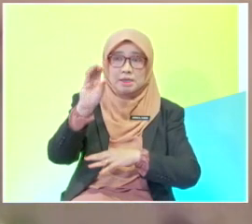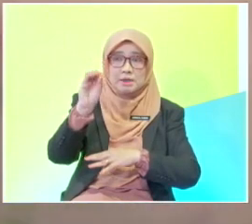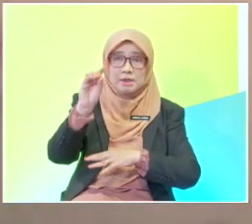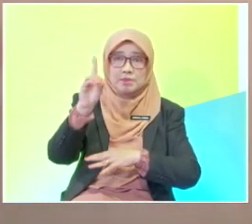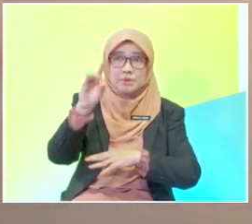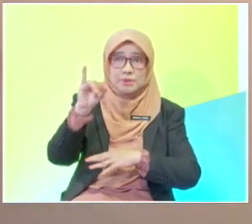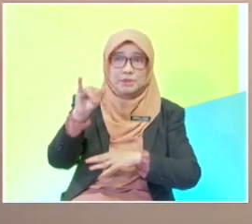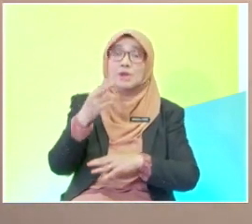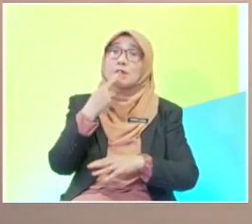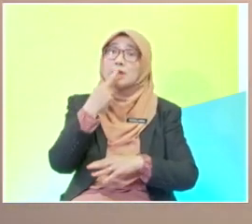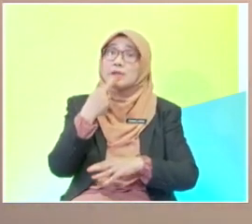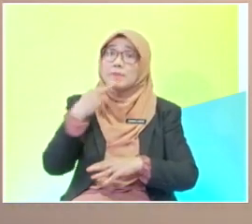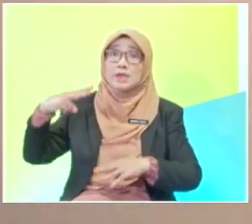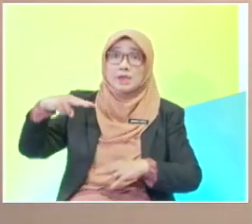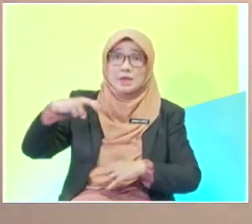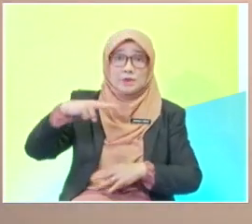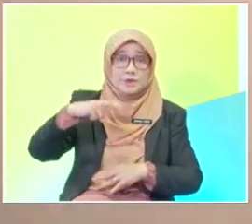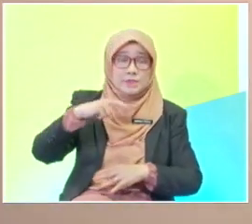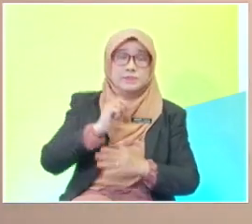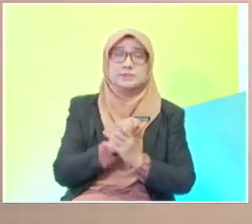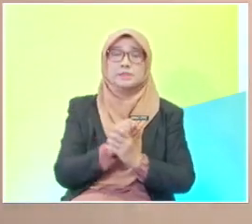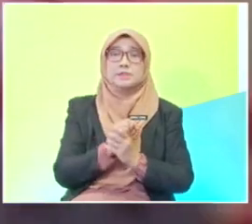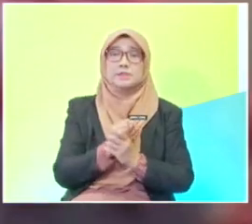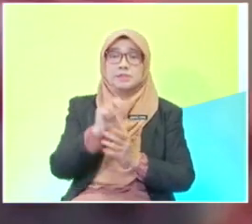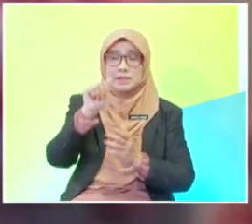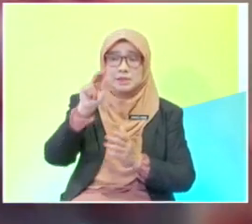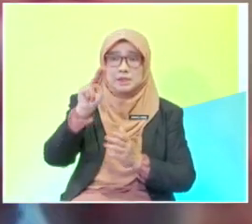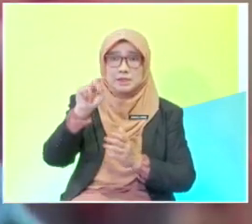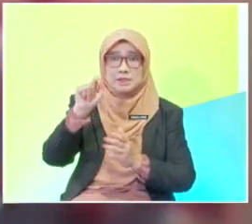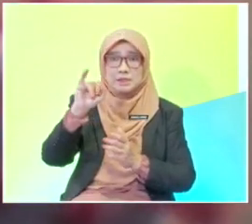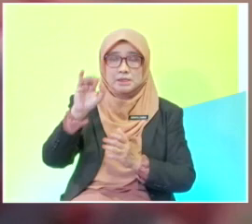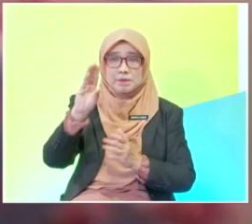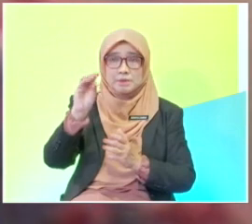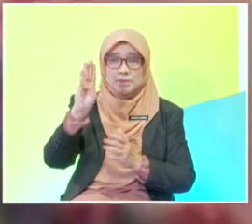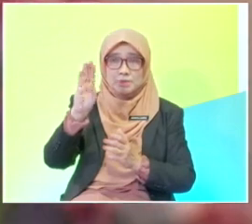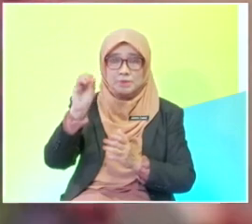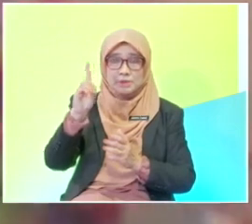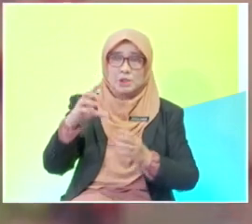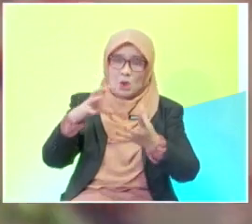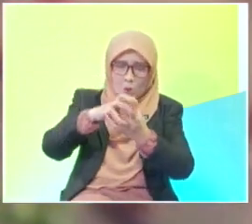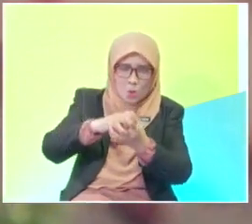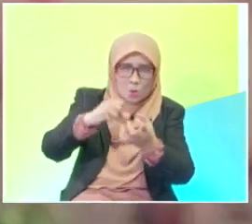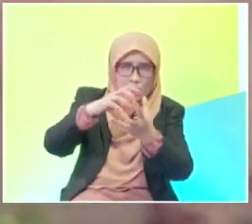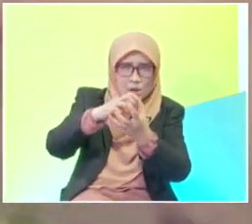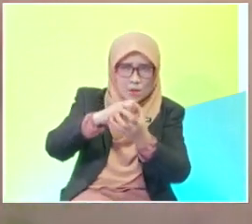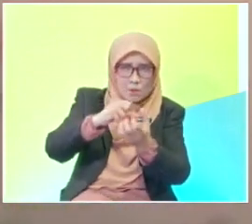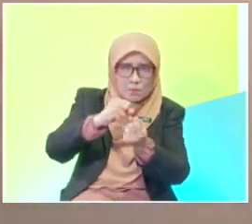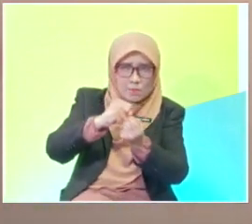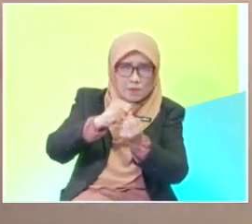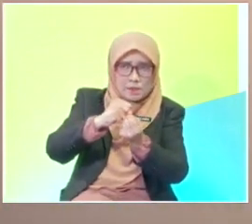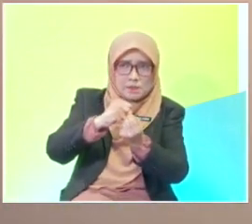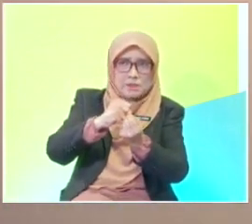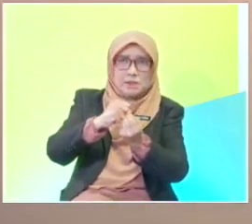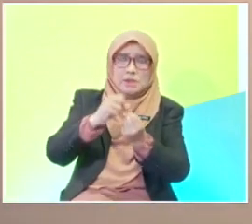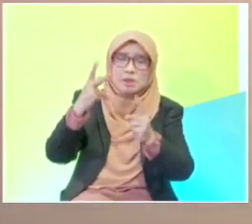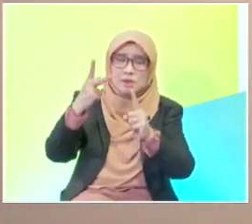sejenis virus. Okey, sejenis virus, maka antibodi akan menggumpal, akan pergi kepada patogen